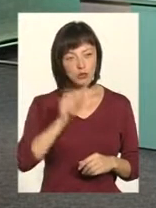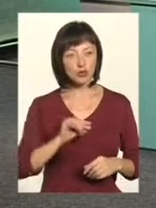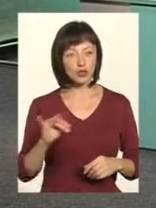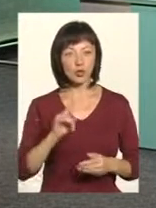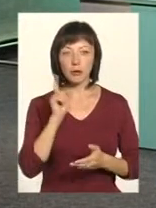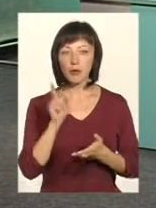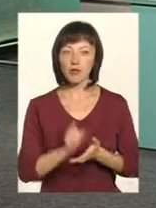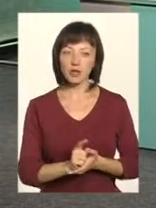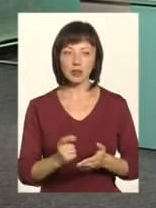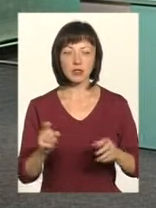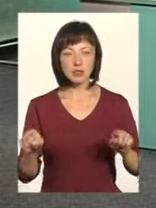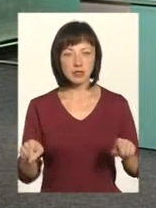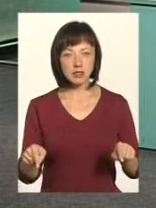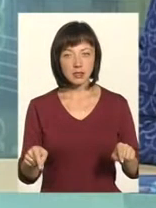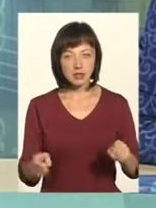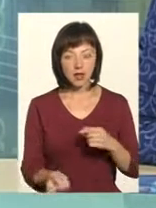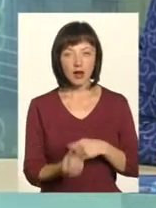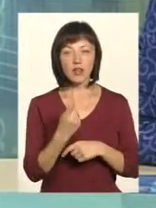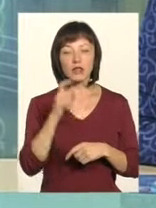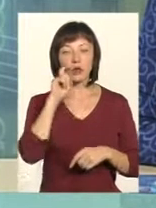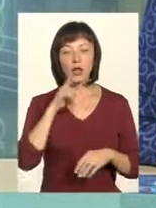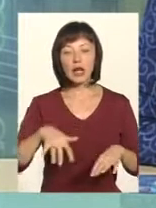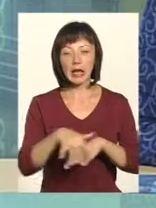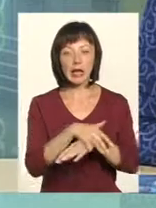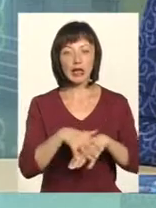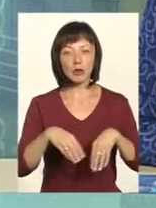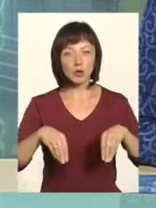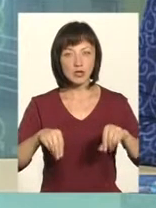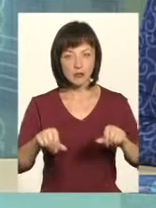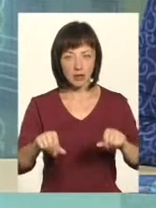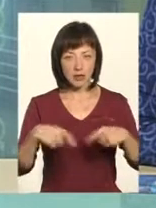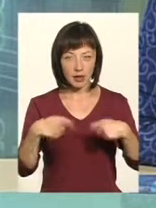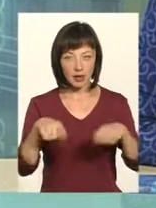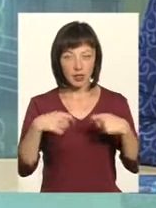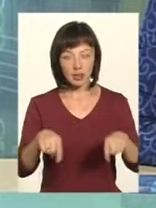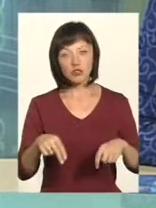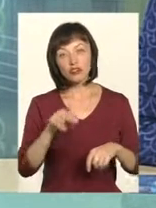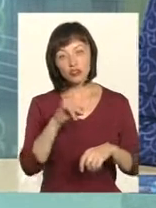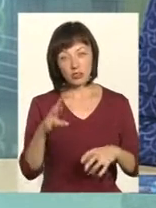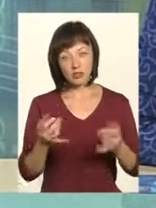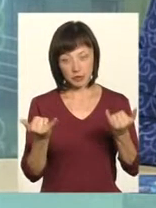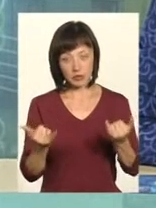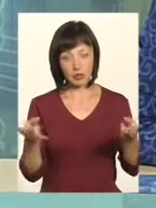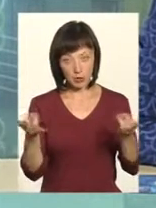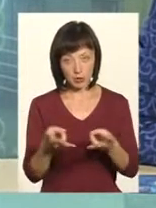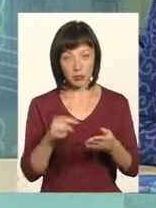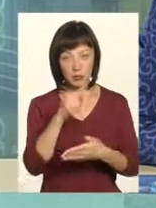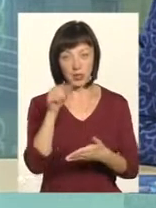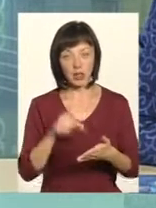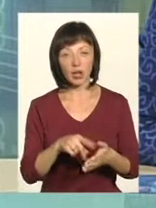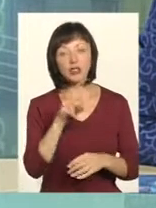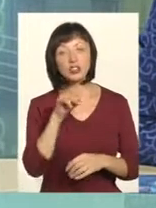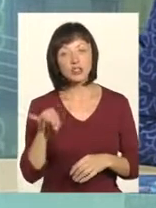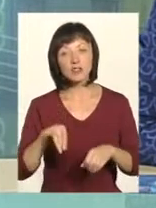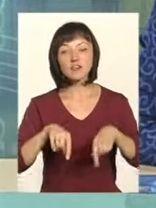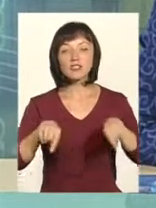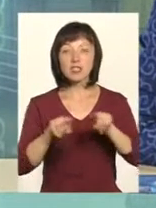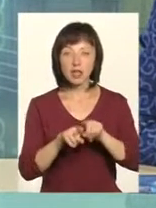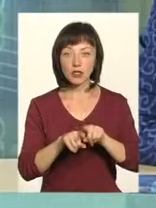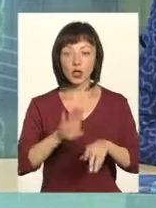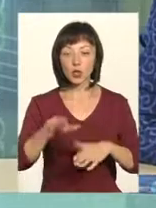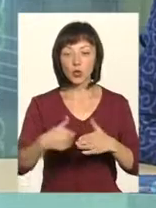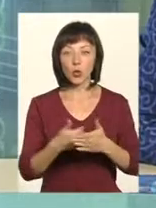повинен з'явитися в Україні ринок земель? Чи на часі це питання? І все-таки, чи все ж,